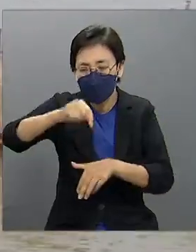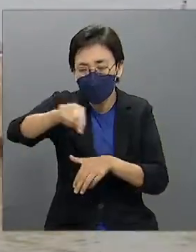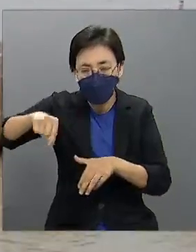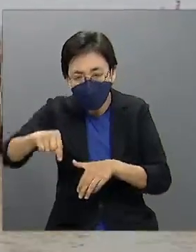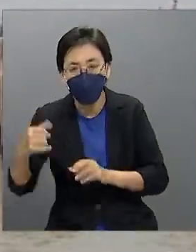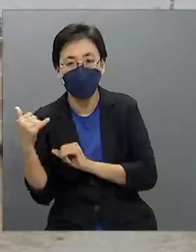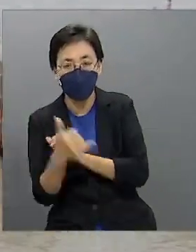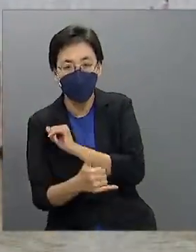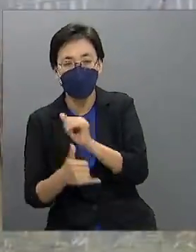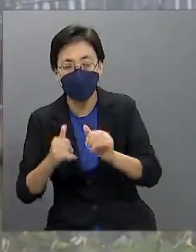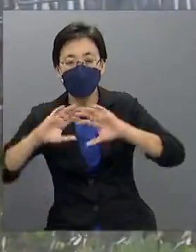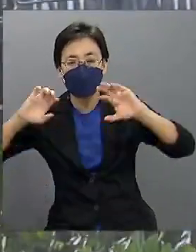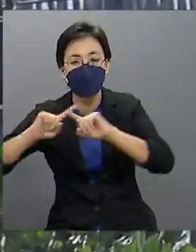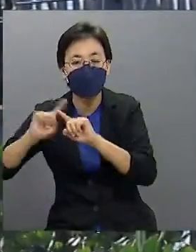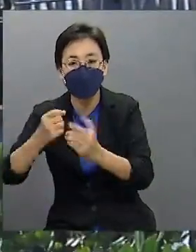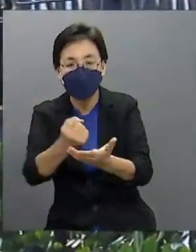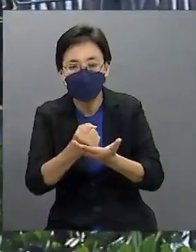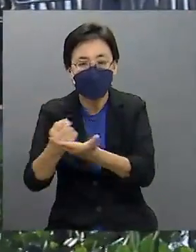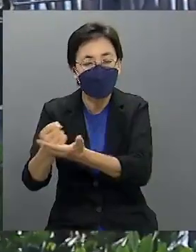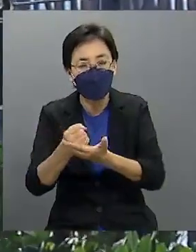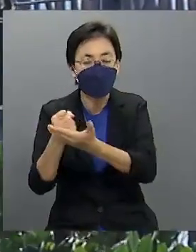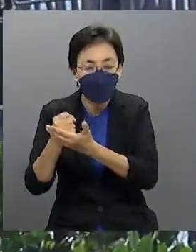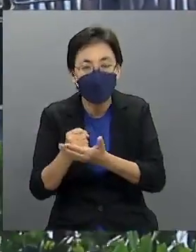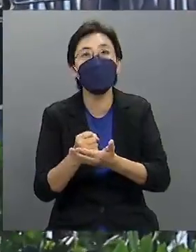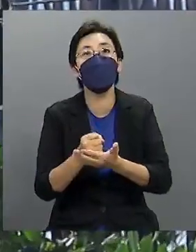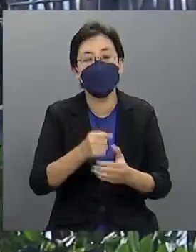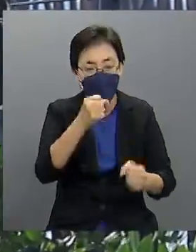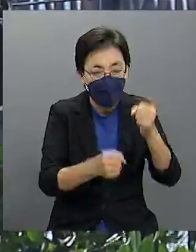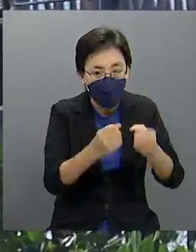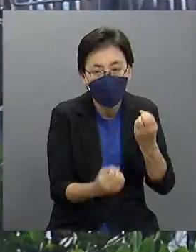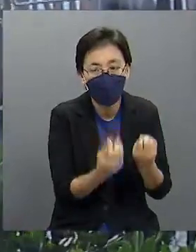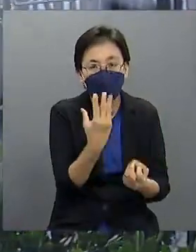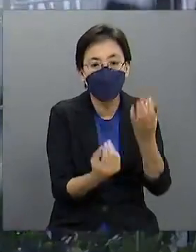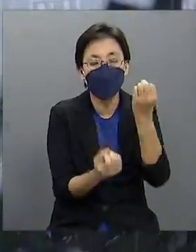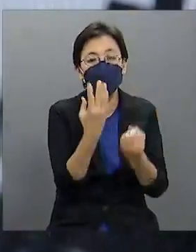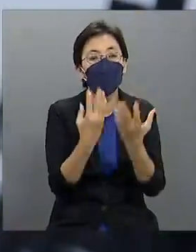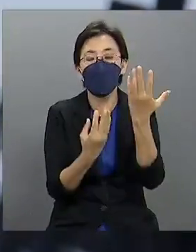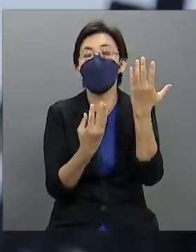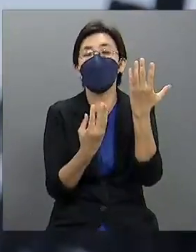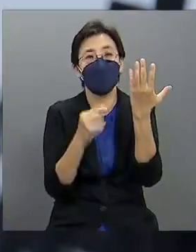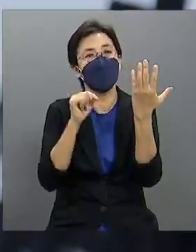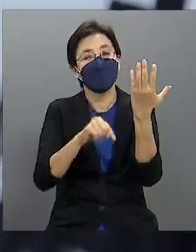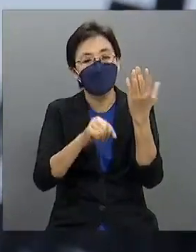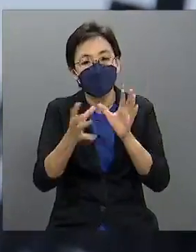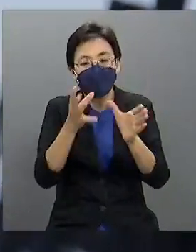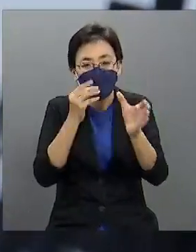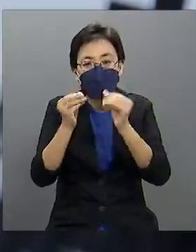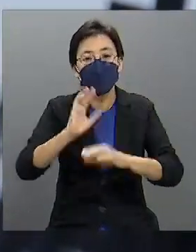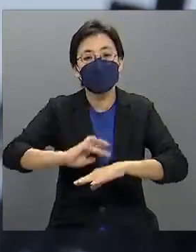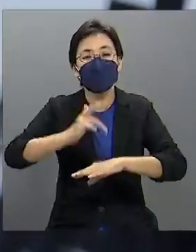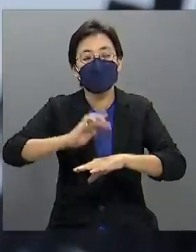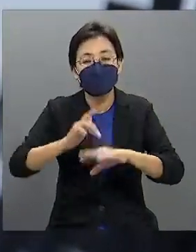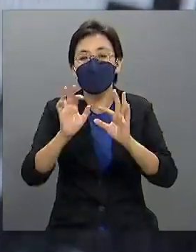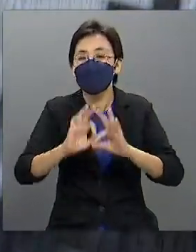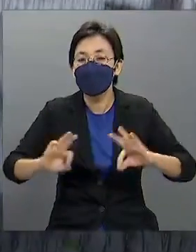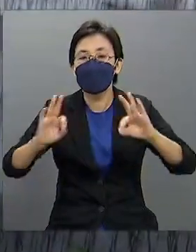เข้ามาช่วยเรือจนกลเปพืนที่ปกป่าชายเลนและห้เรีนธรรมชาติพี่ใหญ่ที่สุดแftingึง ของประเท